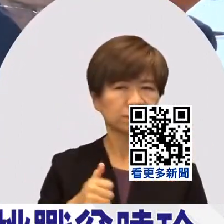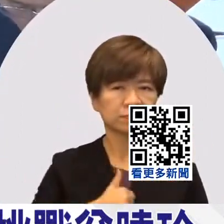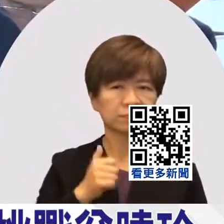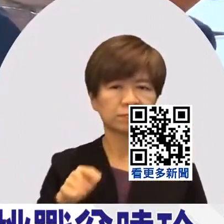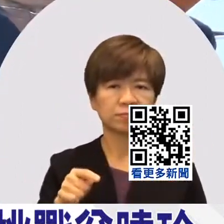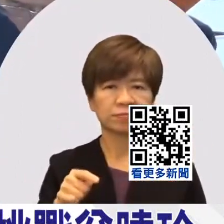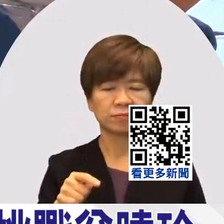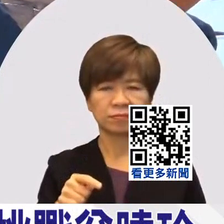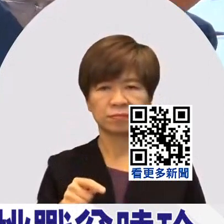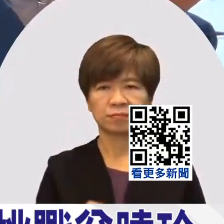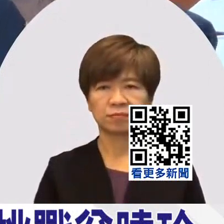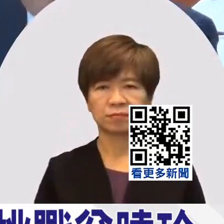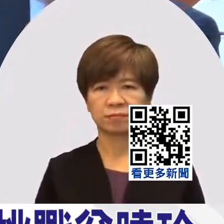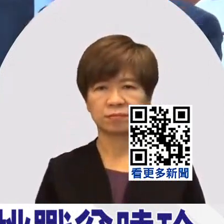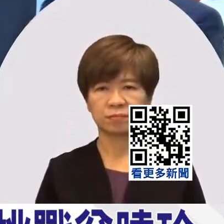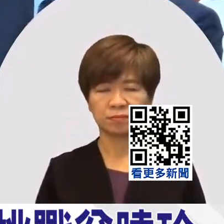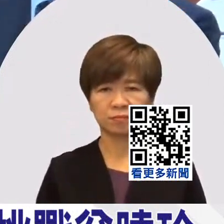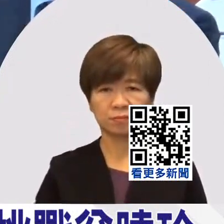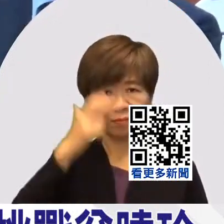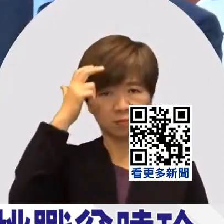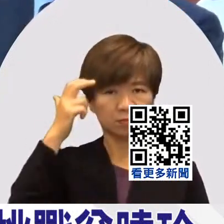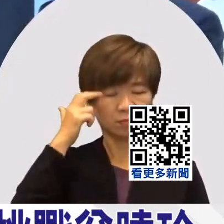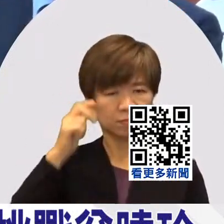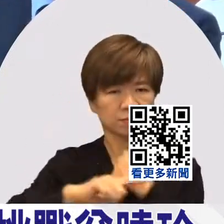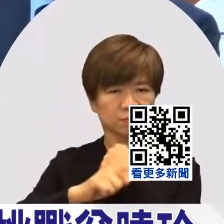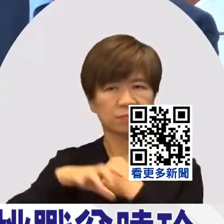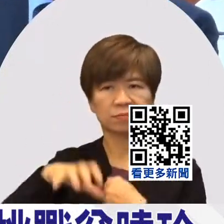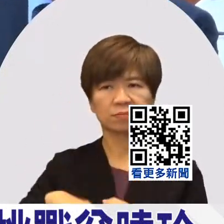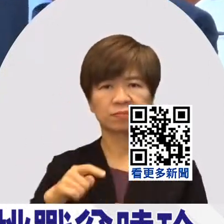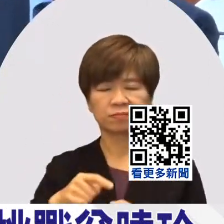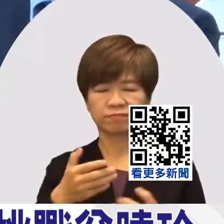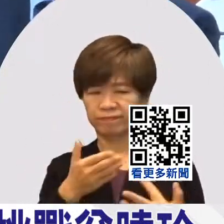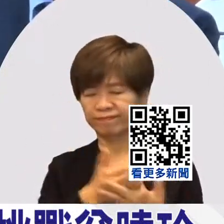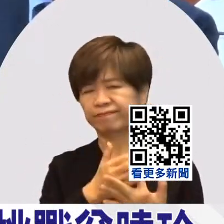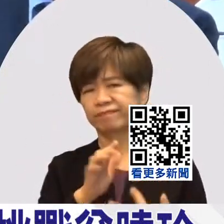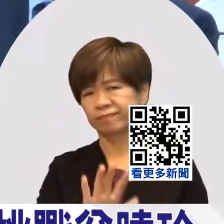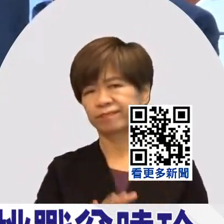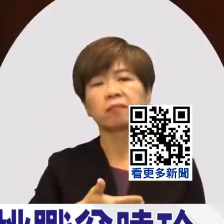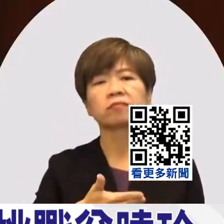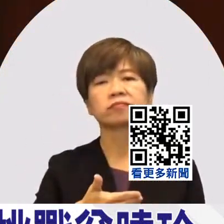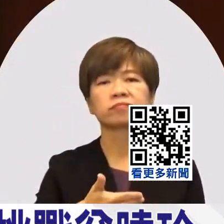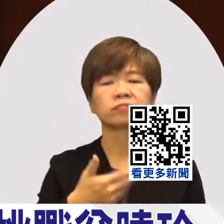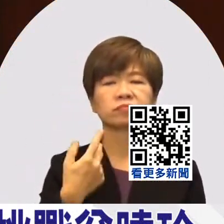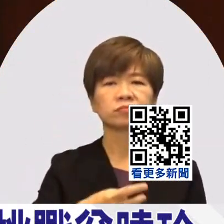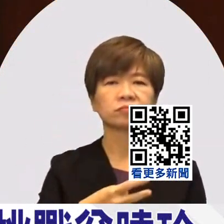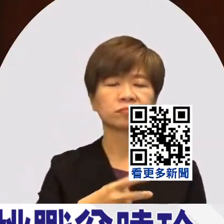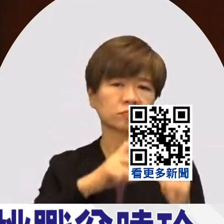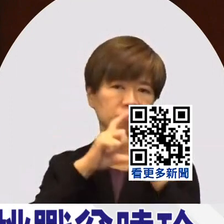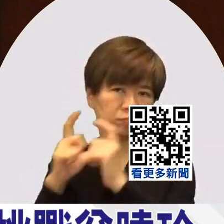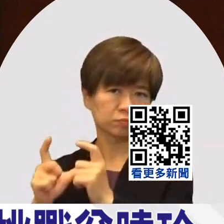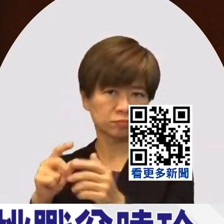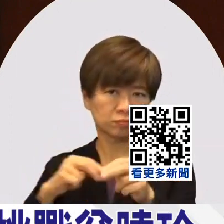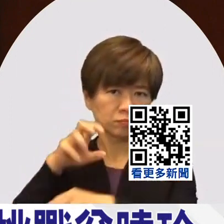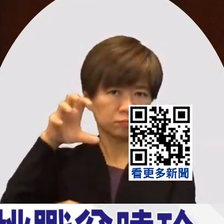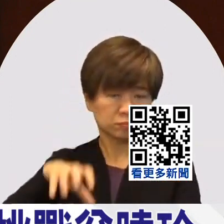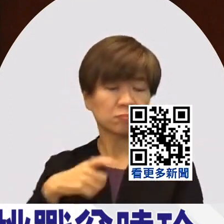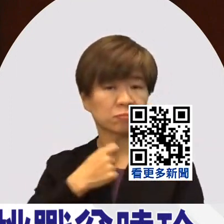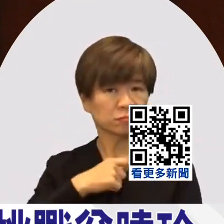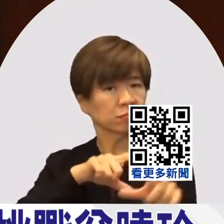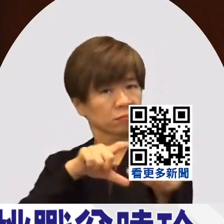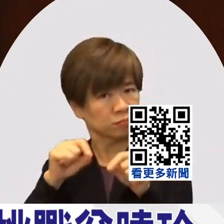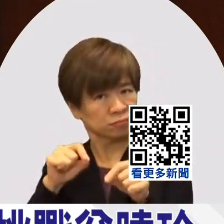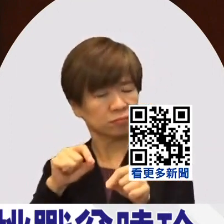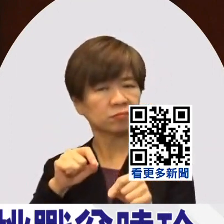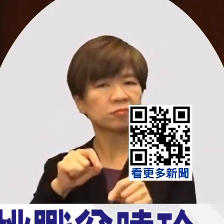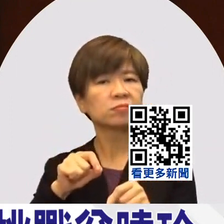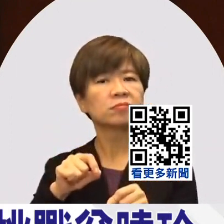义务，侵害这个宪法的机关的忠诚。 翁小林认为法律还没执行，政院就不遵守，已违反宪法机关忠诚。尤伯祥